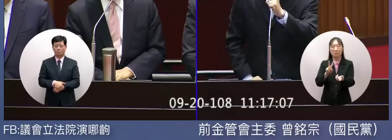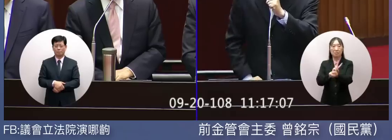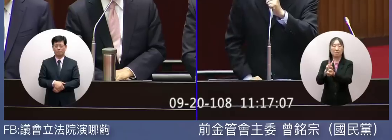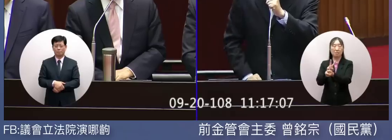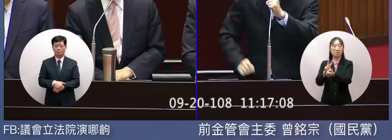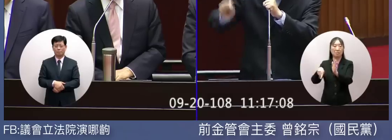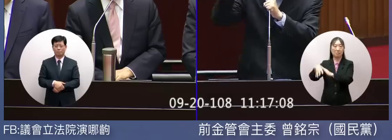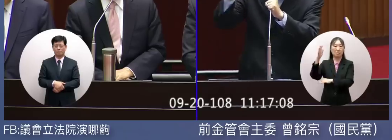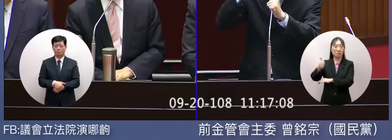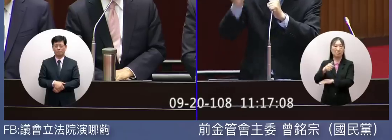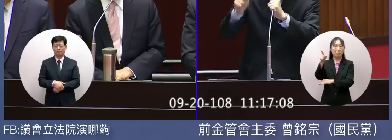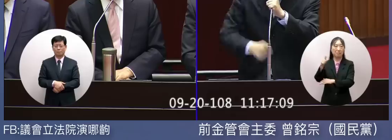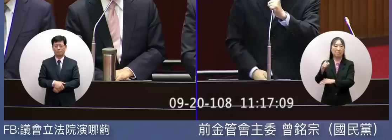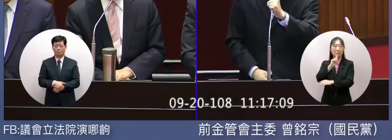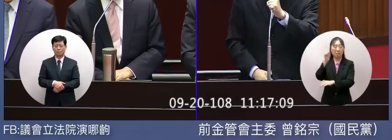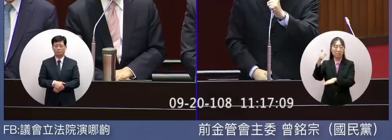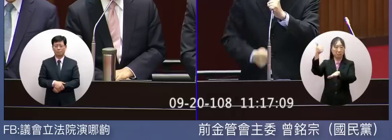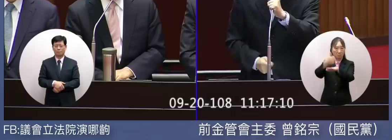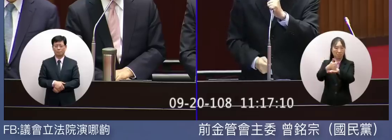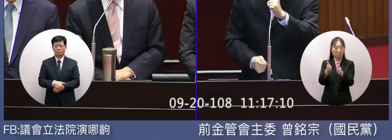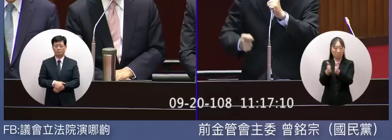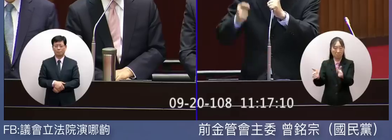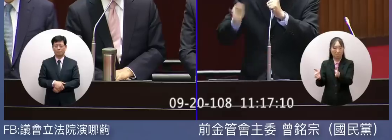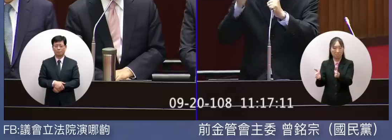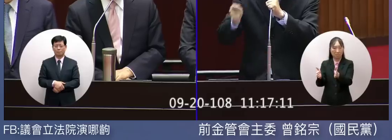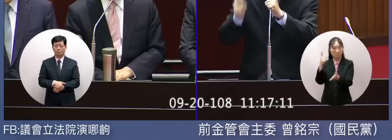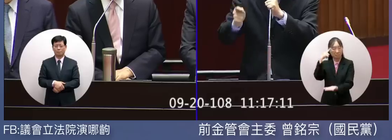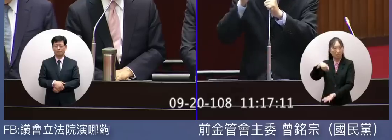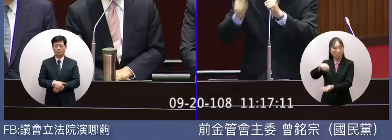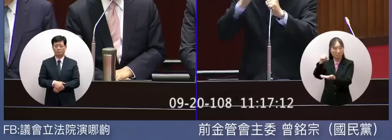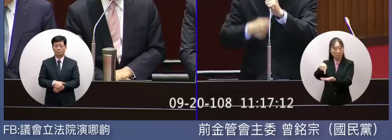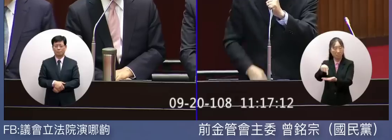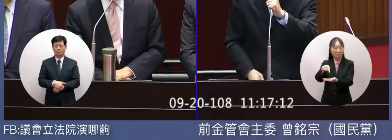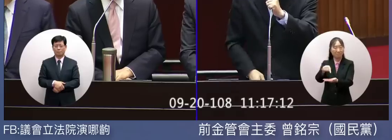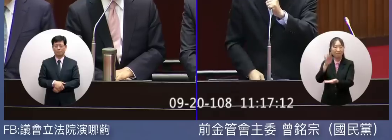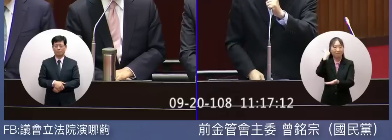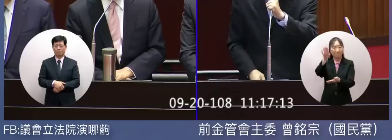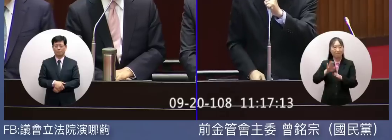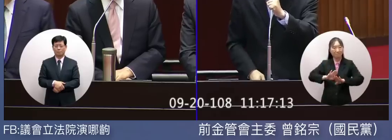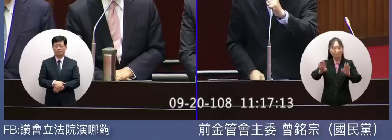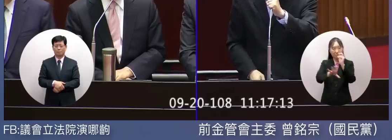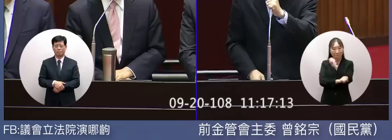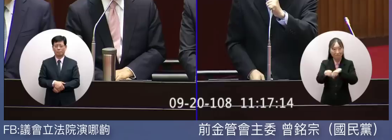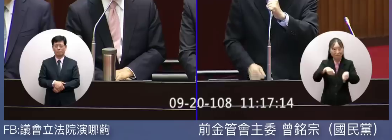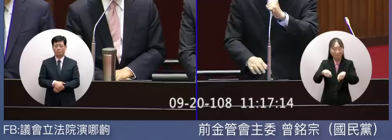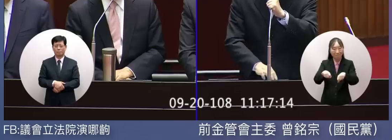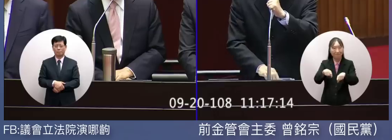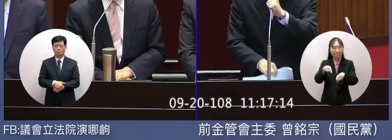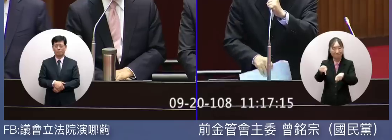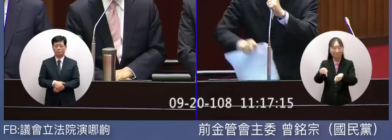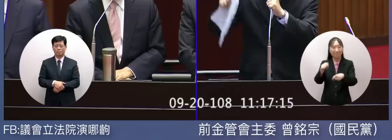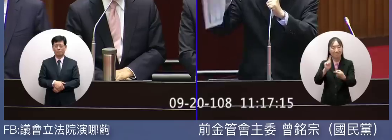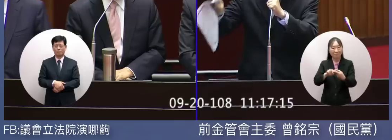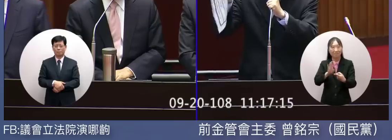长一笔，说在他任内提出了前瞻基础建设，结果